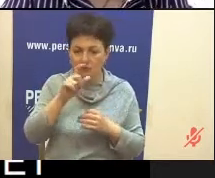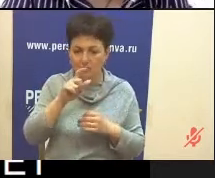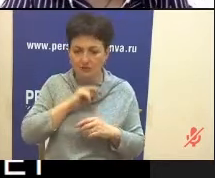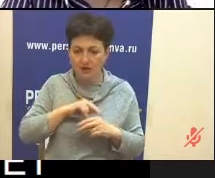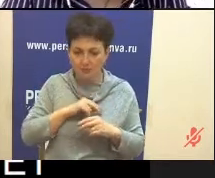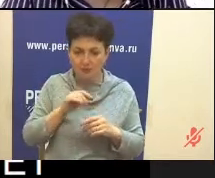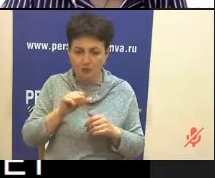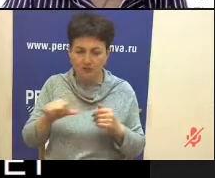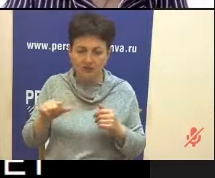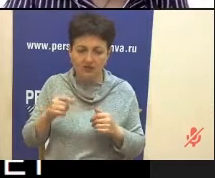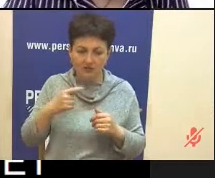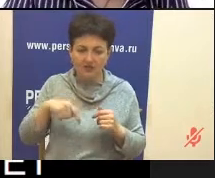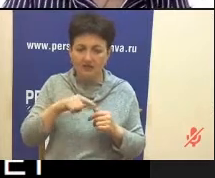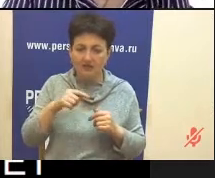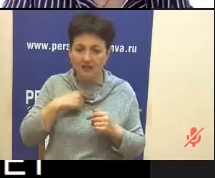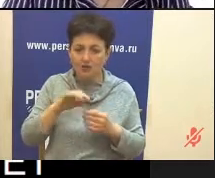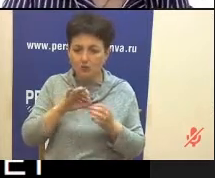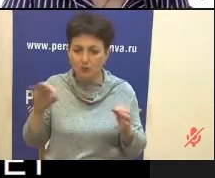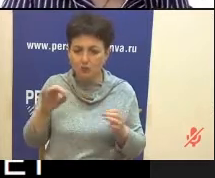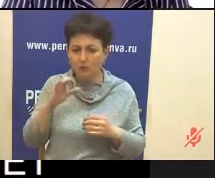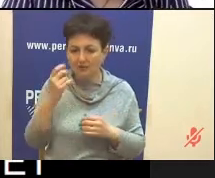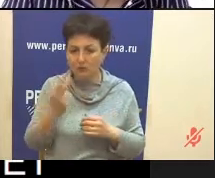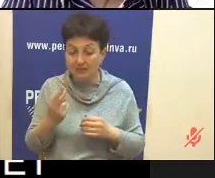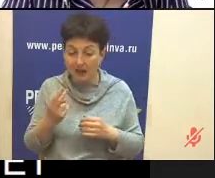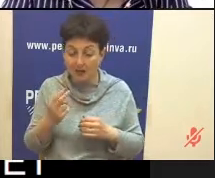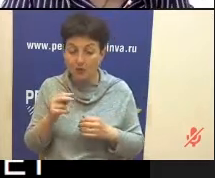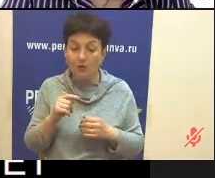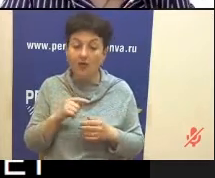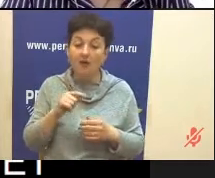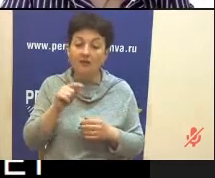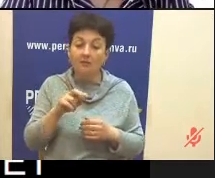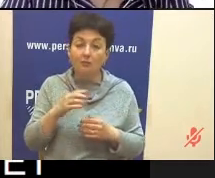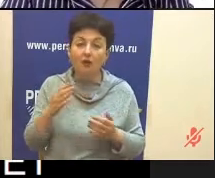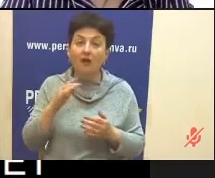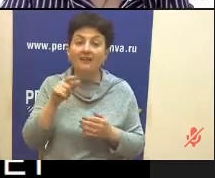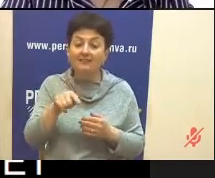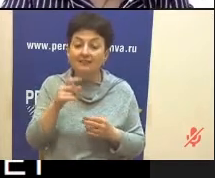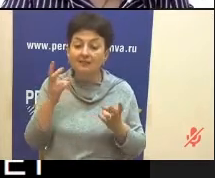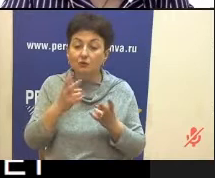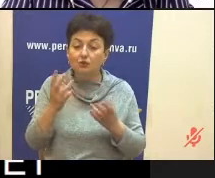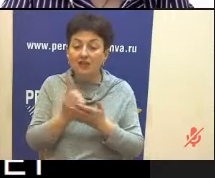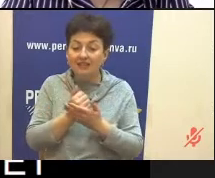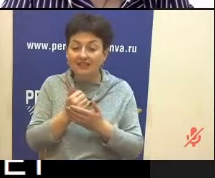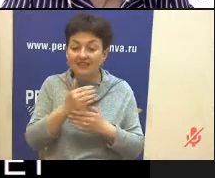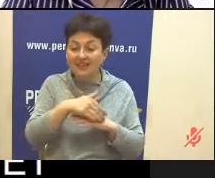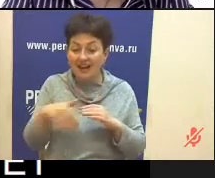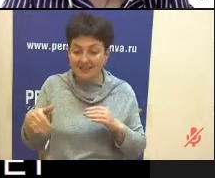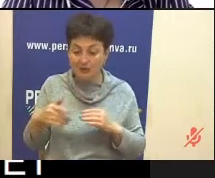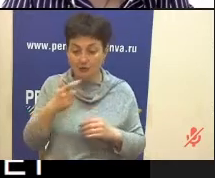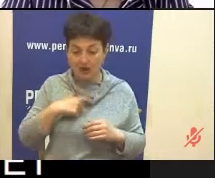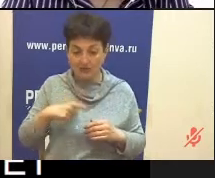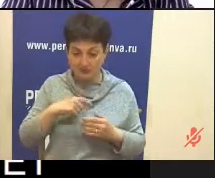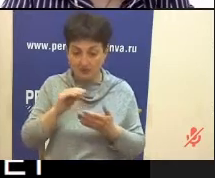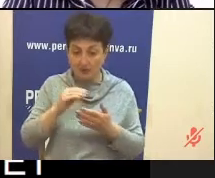сопровождает любую работу, а тем более нашу тонкую социальную. И здесь важно найти